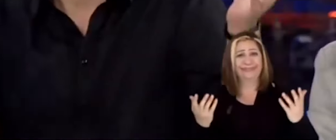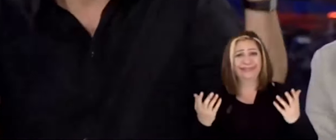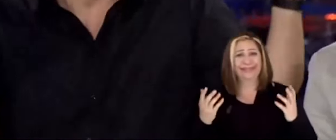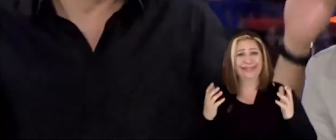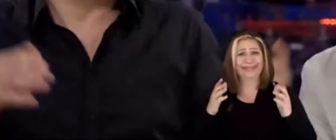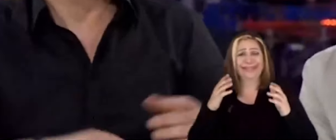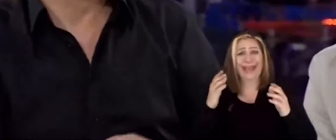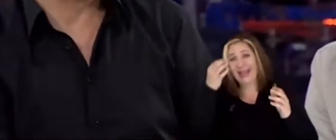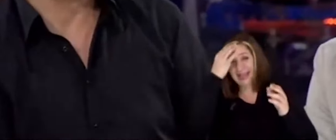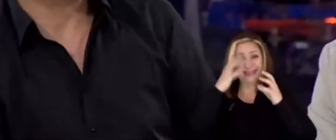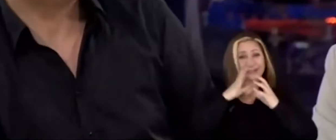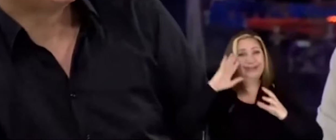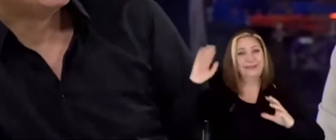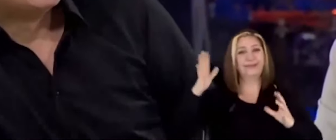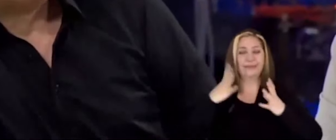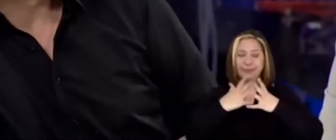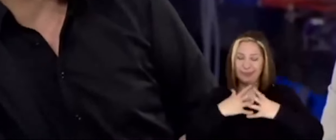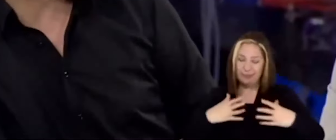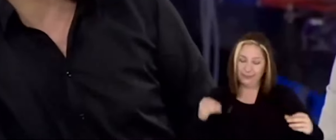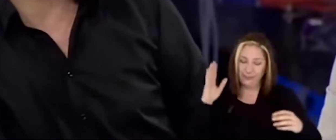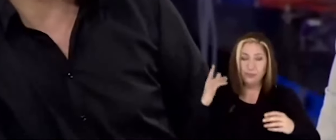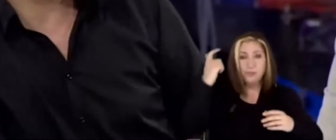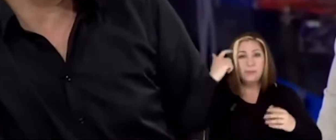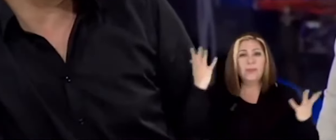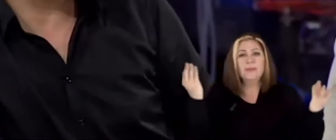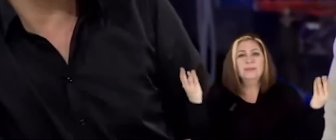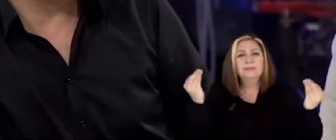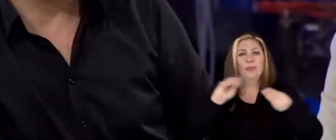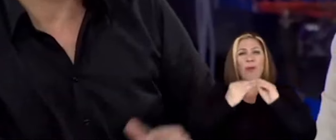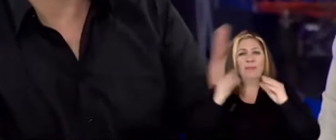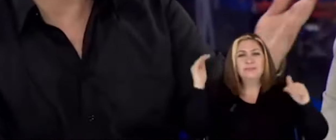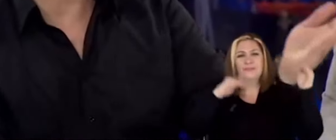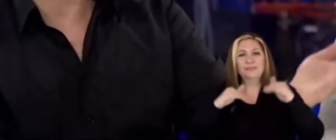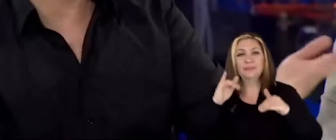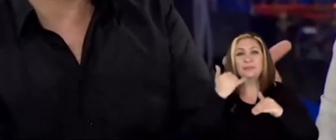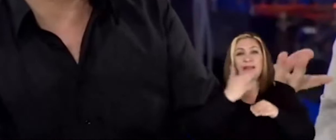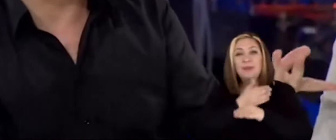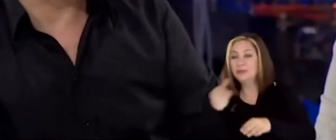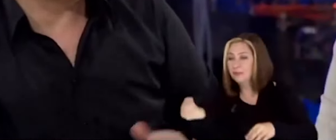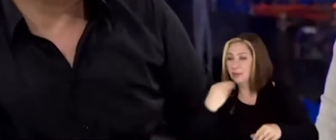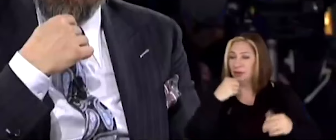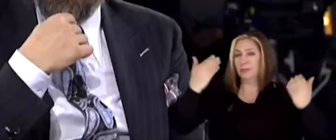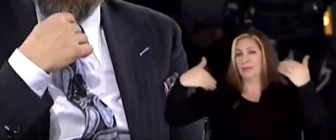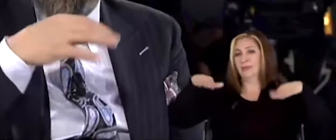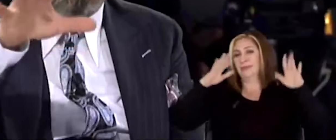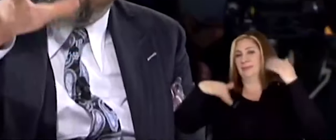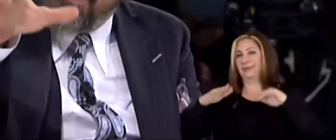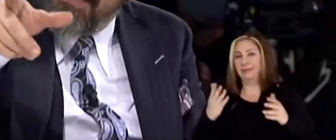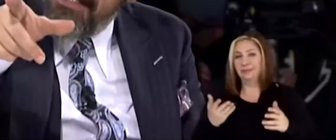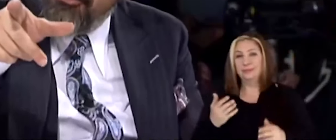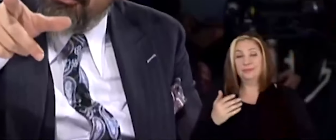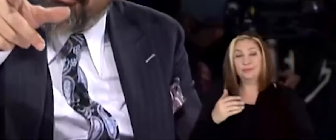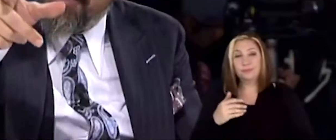Bağırıp Tibet dağlarında arınmaya gidiyorlar. Başlarına bir sürü şey geliyor yani. Bakkaldan ekmek istiyorsun, adam dans ediyor. Peki